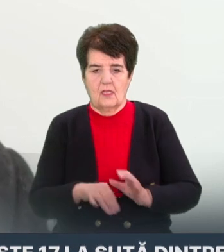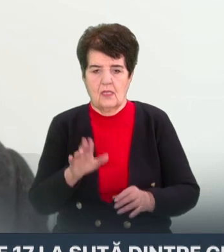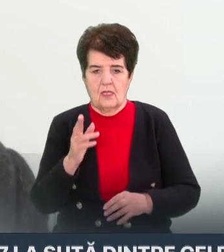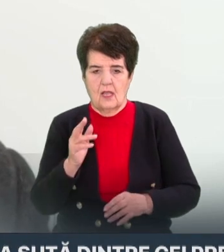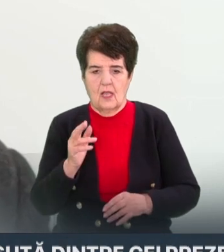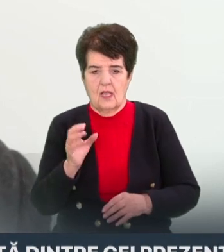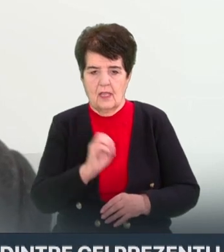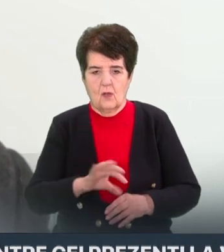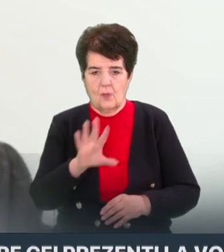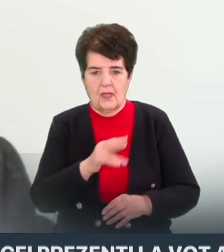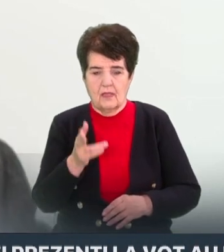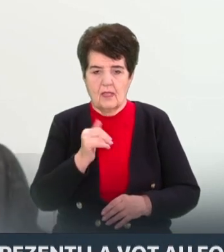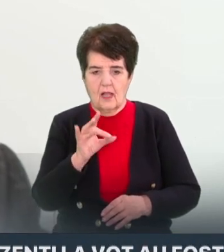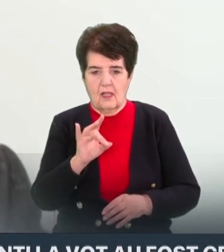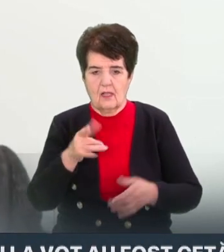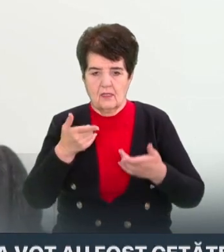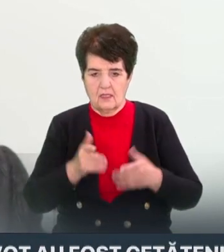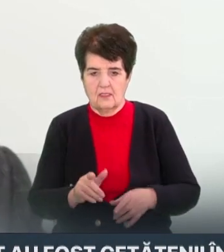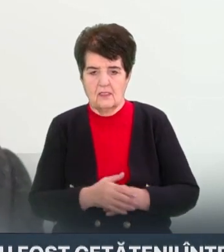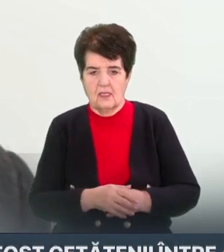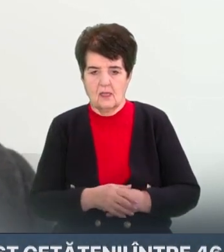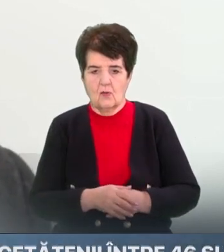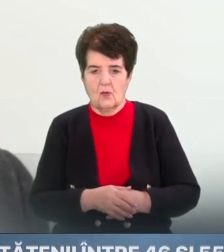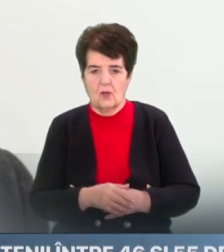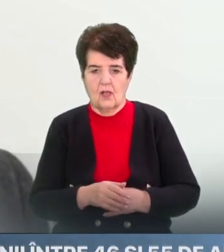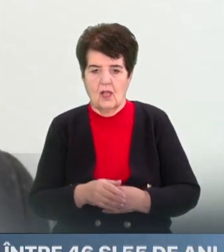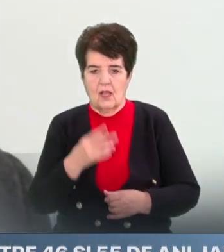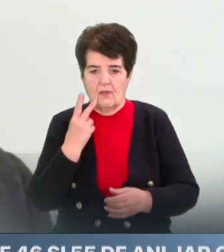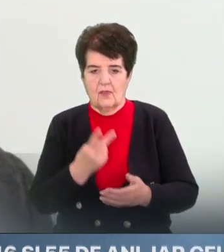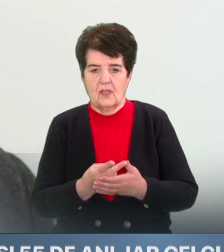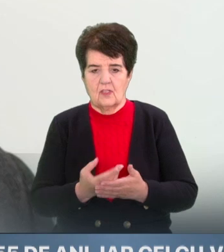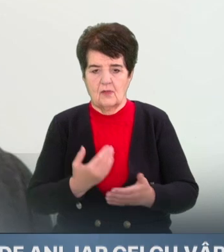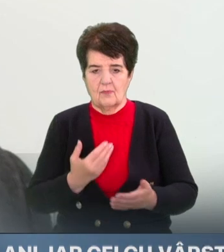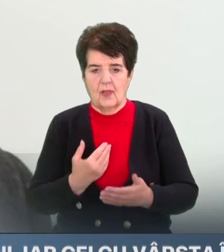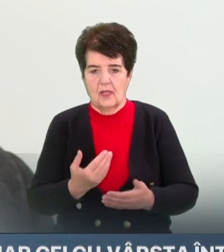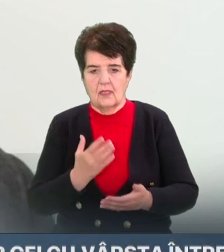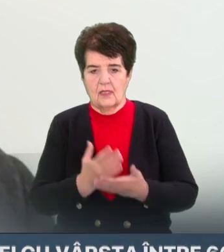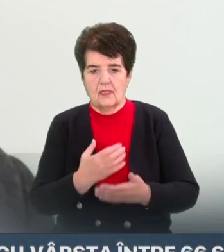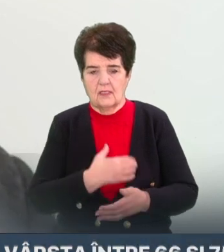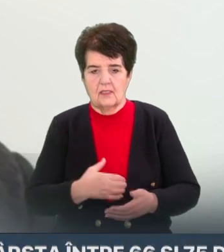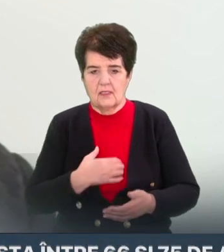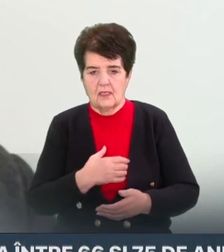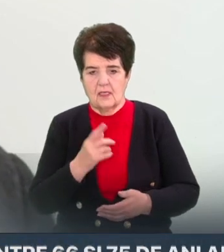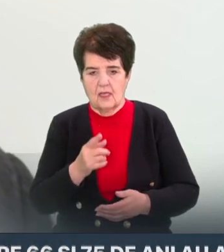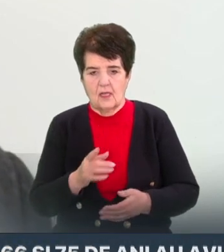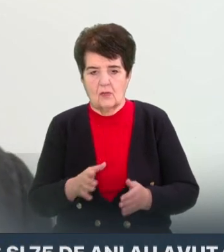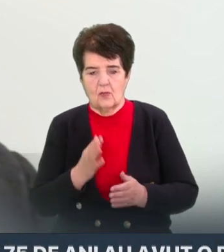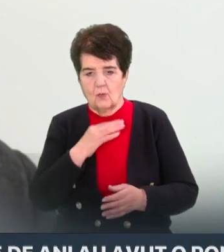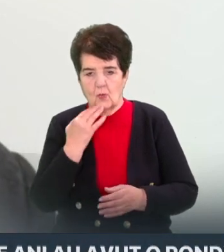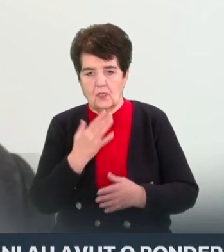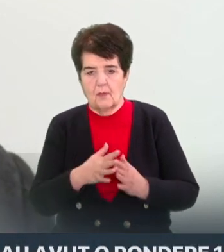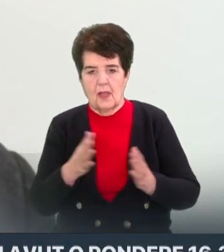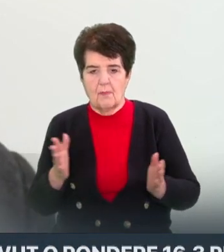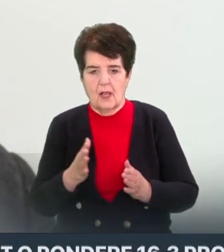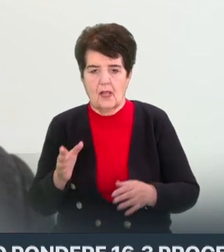europeană. Dar, desigur, trebuie să înțelegem că și sunt raioane, cum este raionul Hâncești, care este un raion mult mai mare decât, să